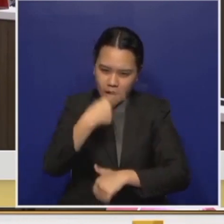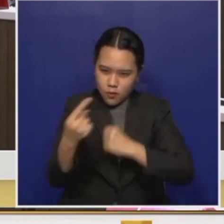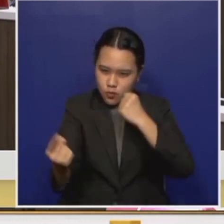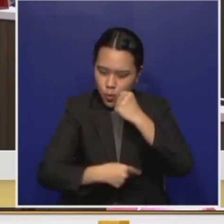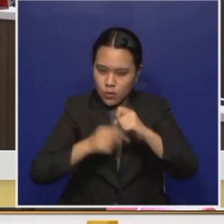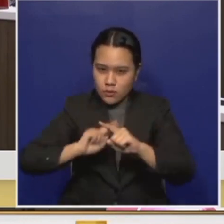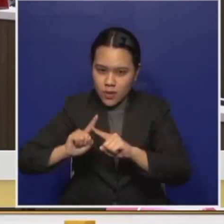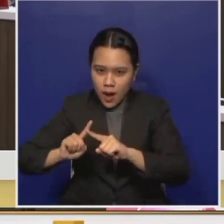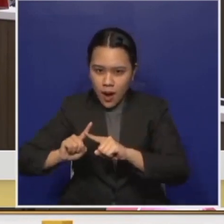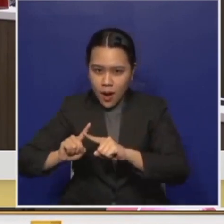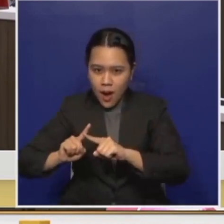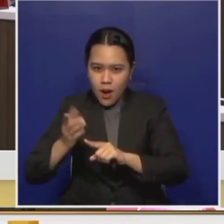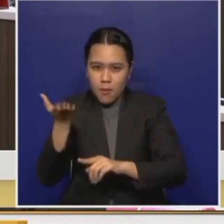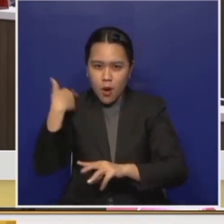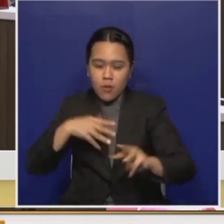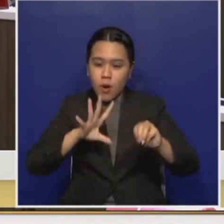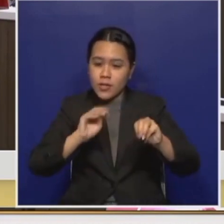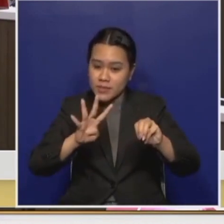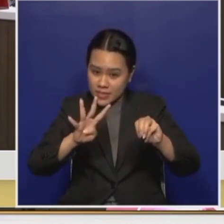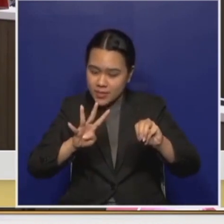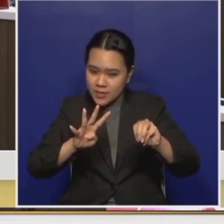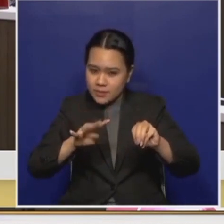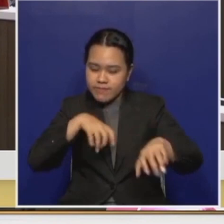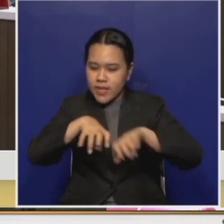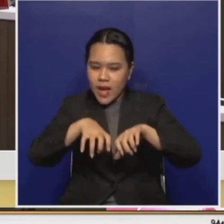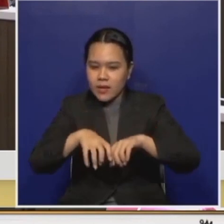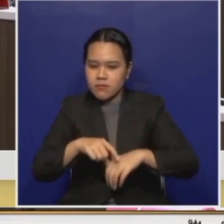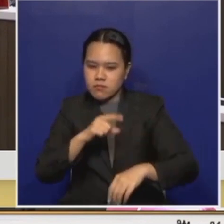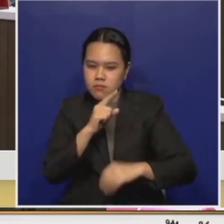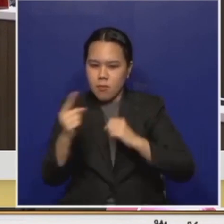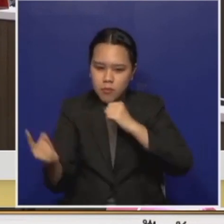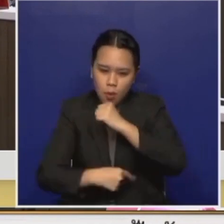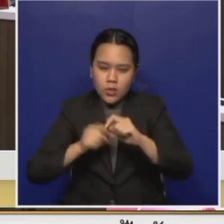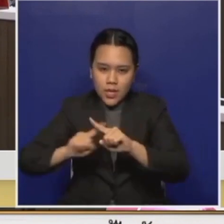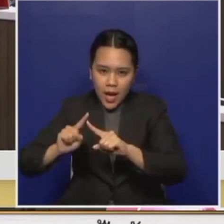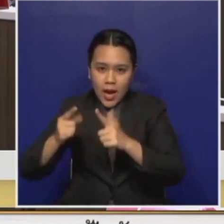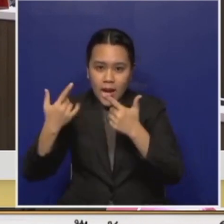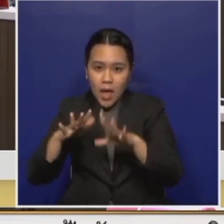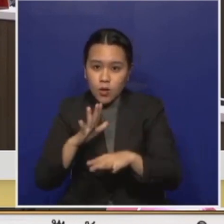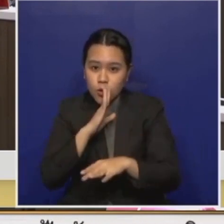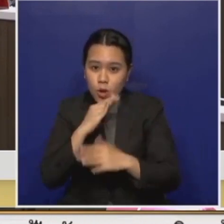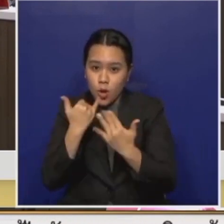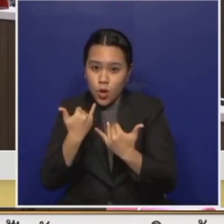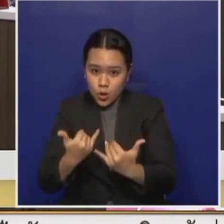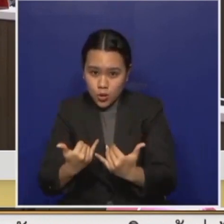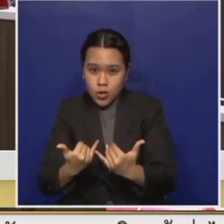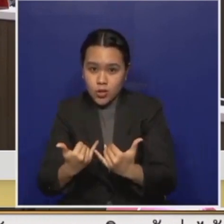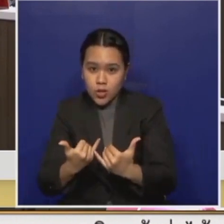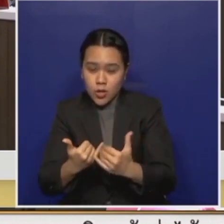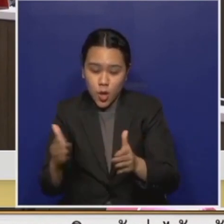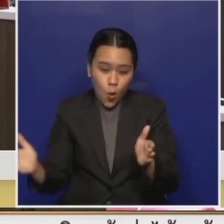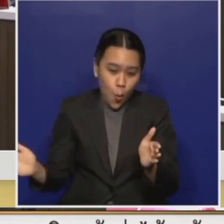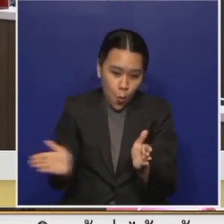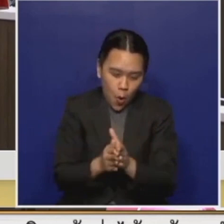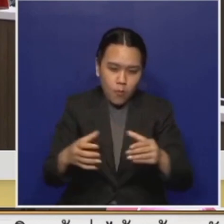ผมกย้อนไป สมัมีม.14 ก็ใช้ม.14 จัดการเขาพอเขามาเป็พวก ทานก็เลิกกหรอกโษแต่ประเด